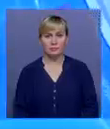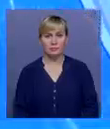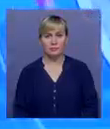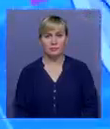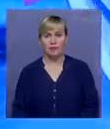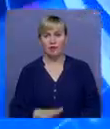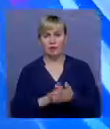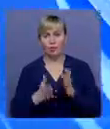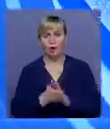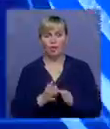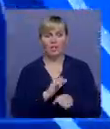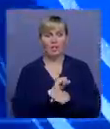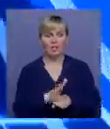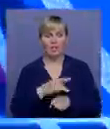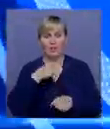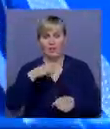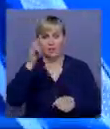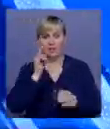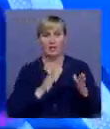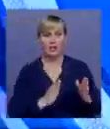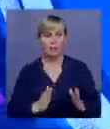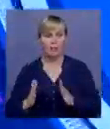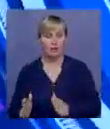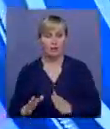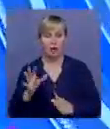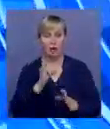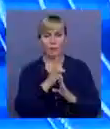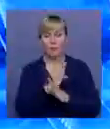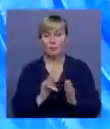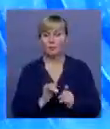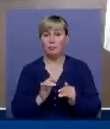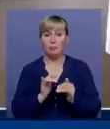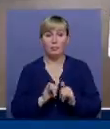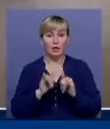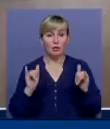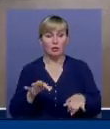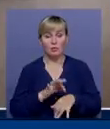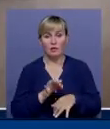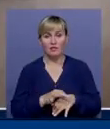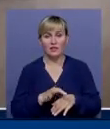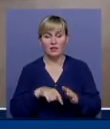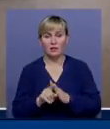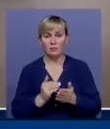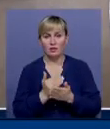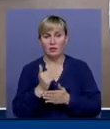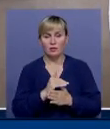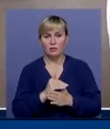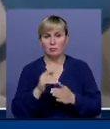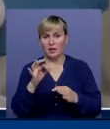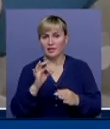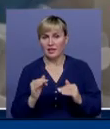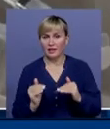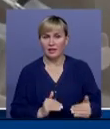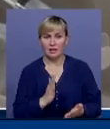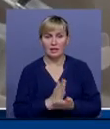Между тем, ситуация с коронавирусом в Казахстане стабилизировалась, а прирост заболеваемости за последние две недели не превысил 7%. Такое